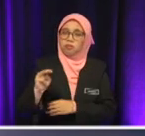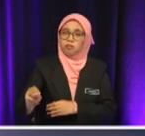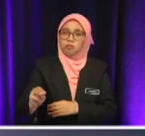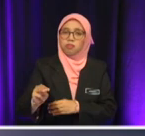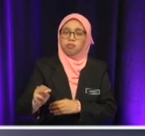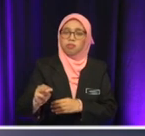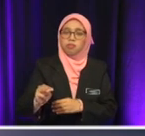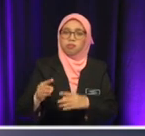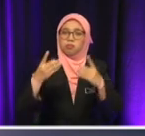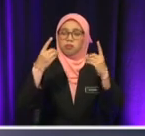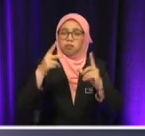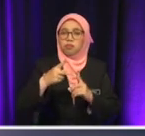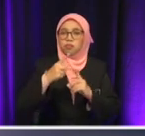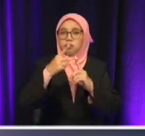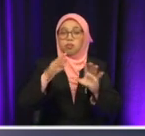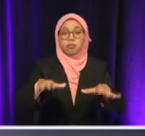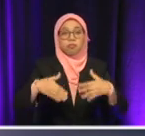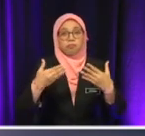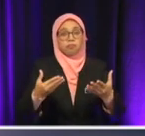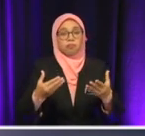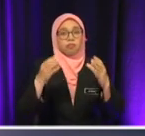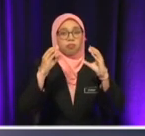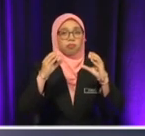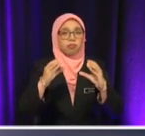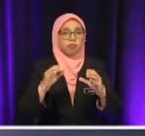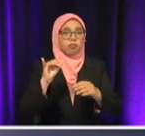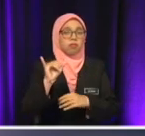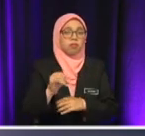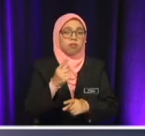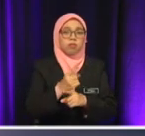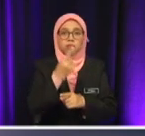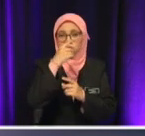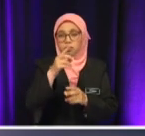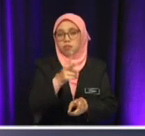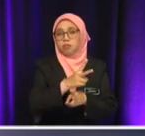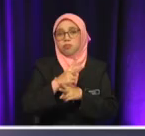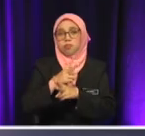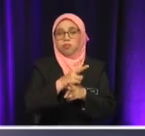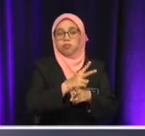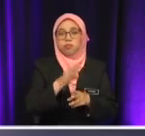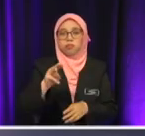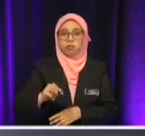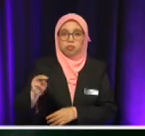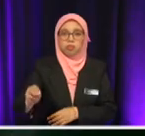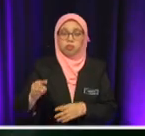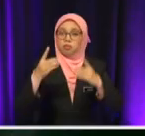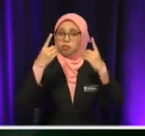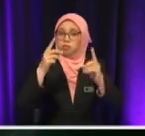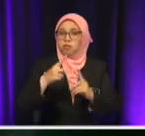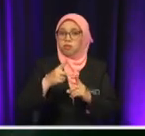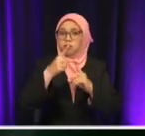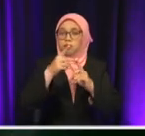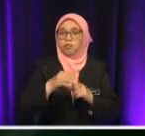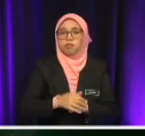yang betul untuk menjaga kanak-kanak ini, cikgu? Okey, Syafika, kita ni nak jaga kanak-kanak berkeperluan khas, dia